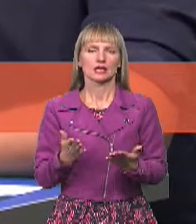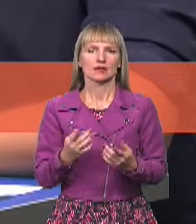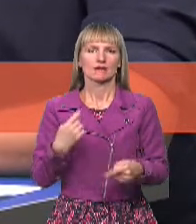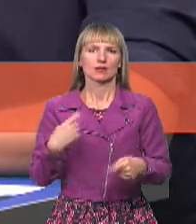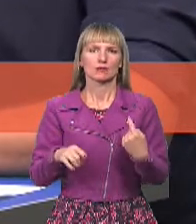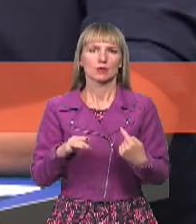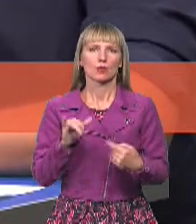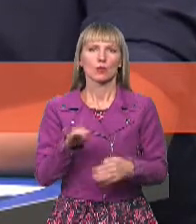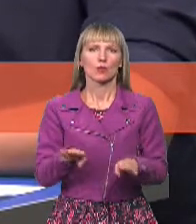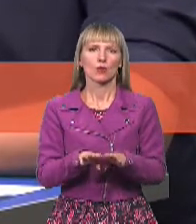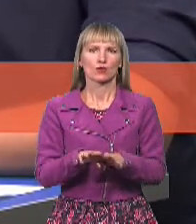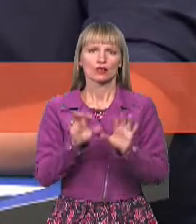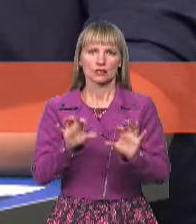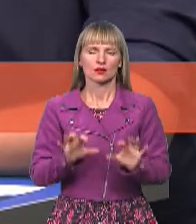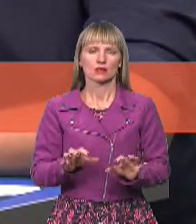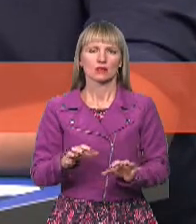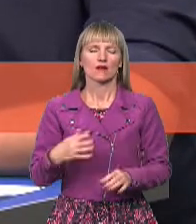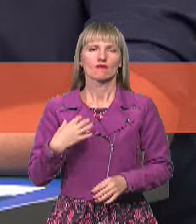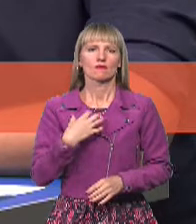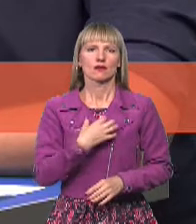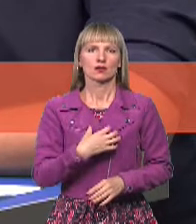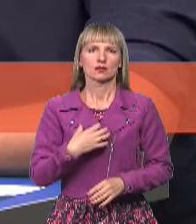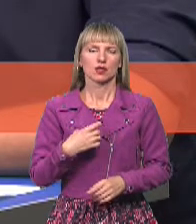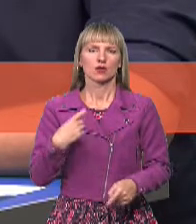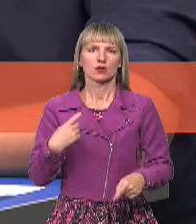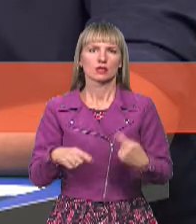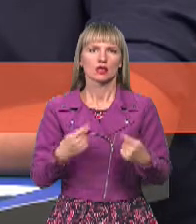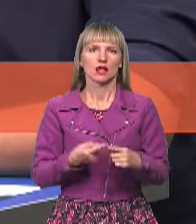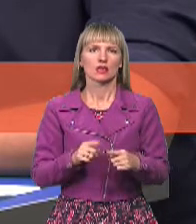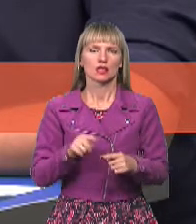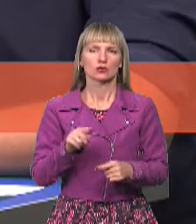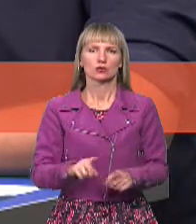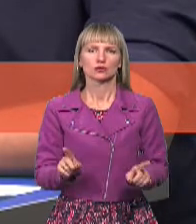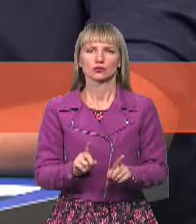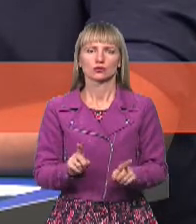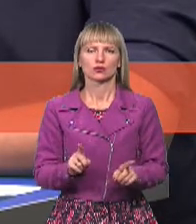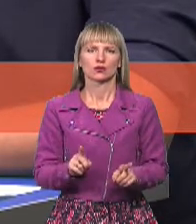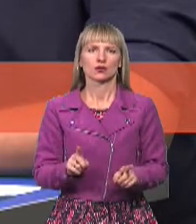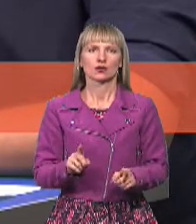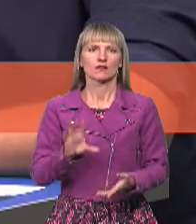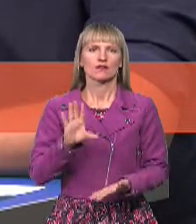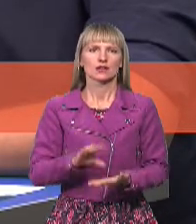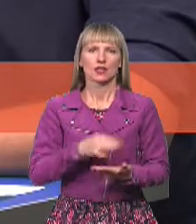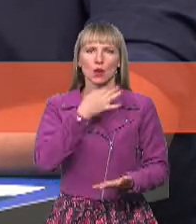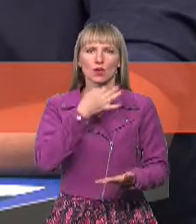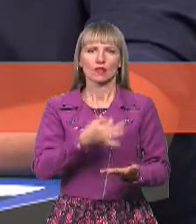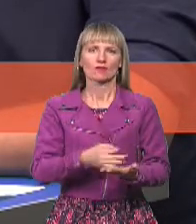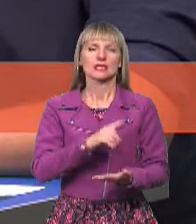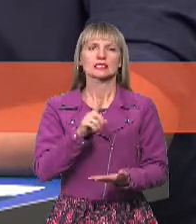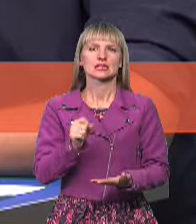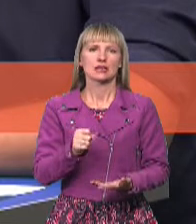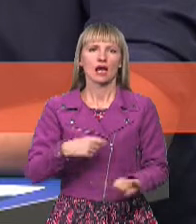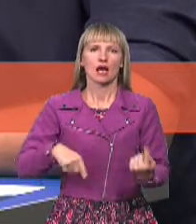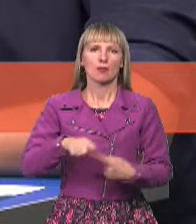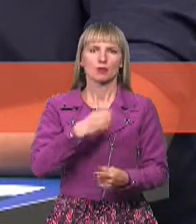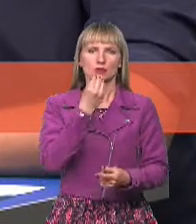законодавством? Основне відличие – це те, що вся відповідальність за оборот пищевых